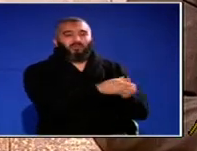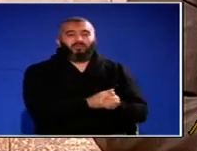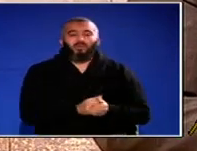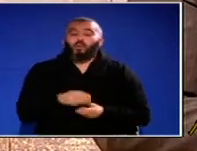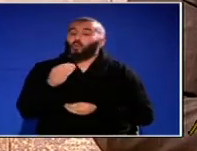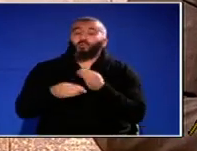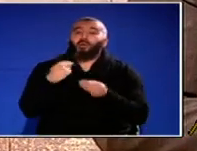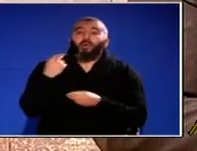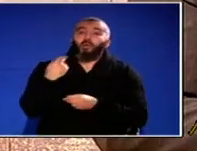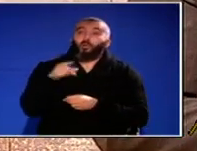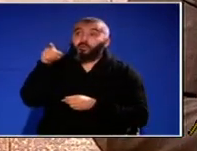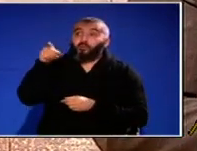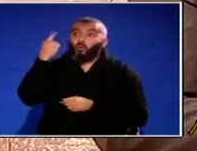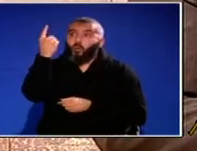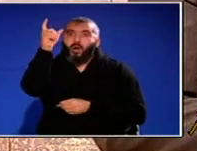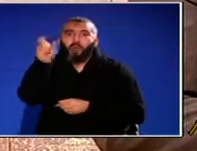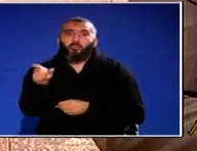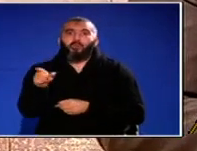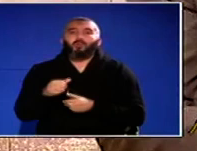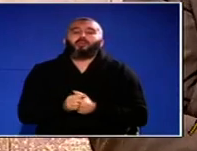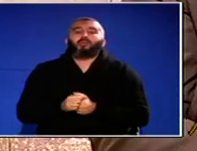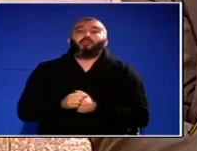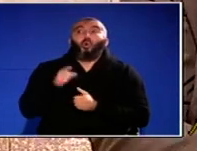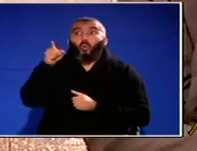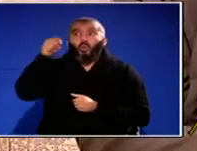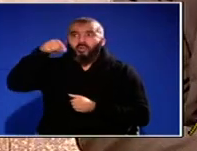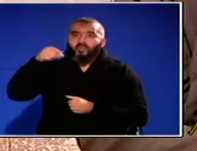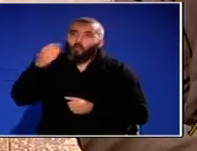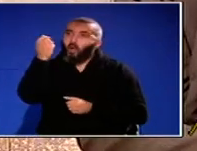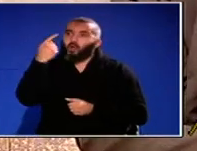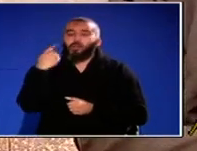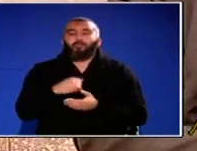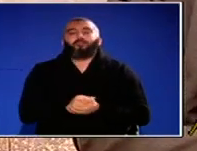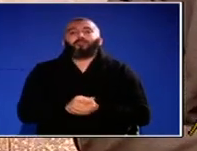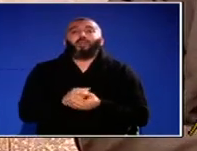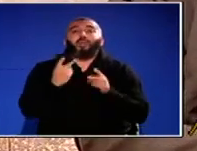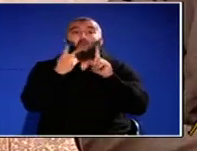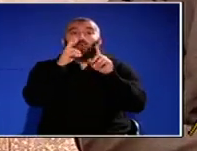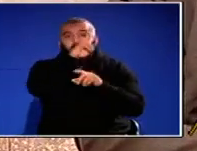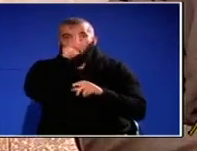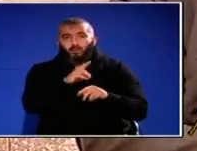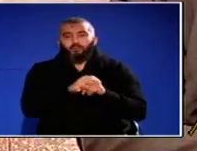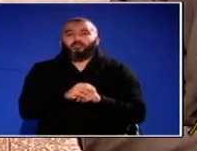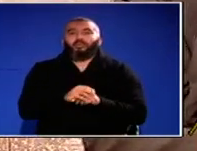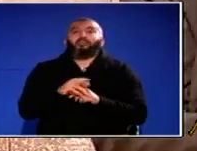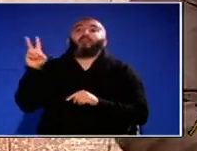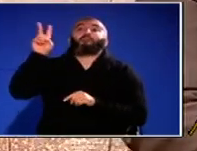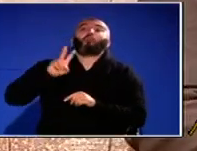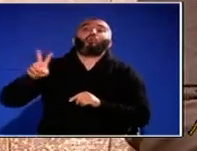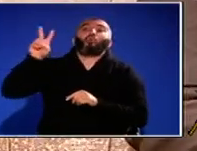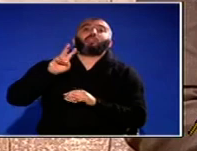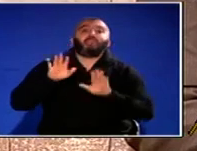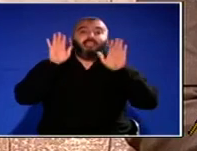من يخص الإمام نهار الجمعة. أيوة. يدير الدرس ويطلع للمنبر يدير خطبة.